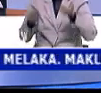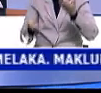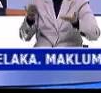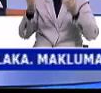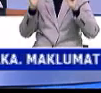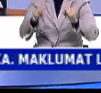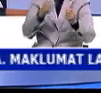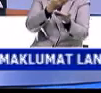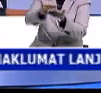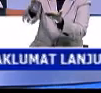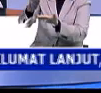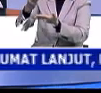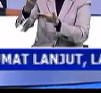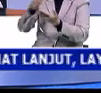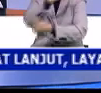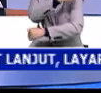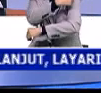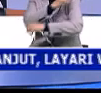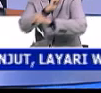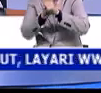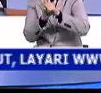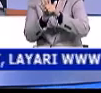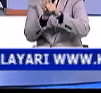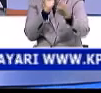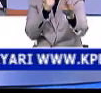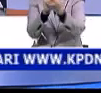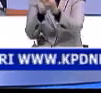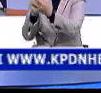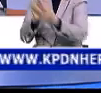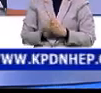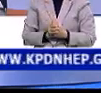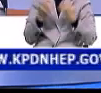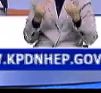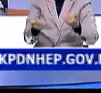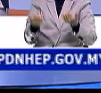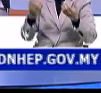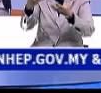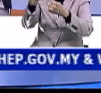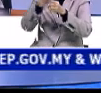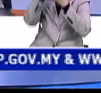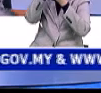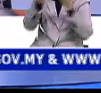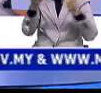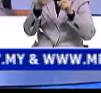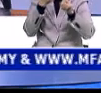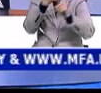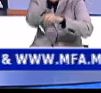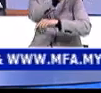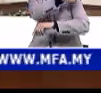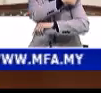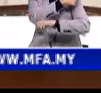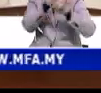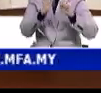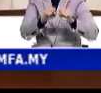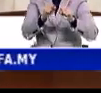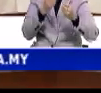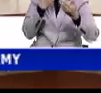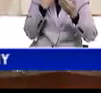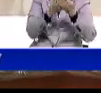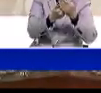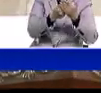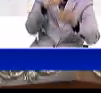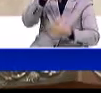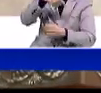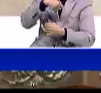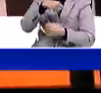untuk membeli vaksin bersesuaian. Terdapat jenama vaksin yang dilaporkan masih berkesan terhadap varian tersebut termasuk